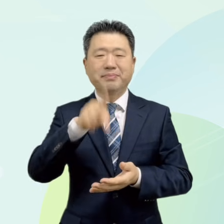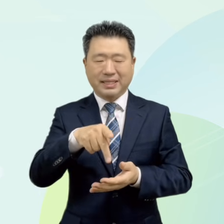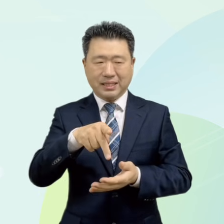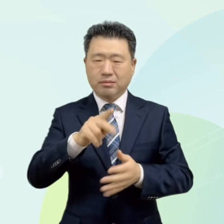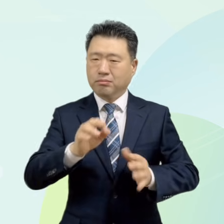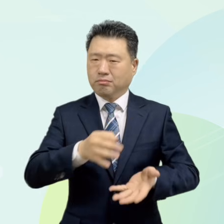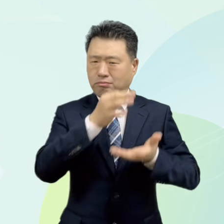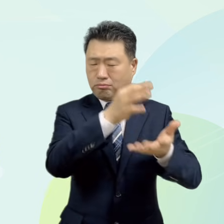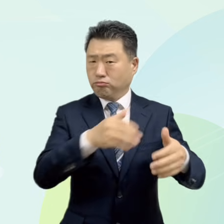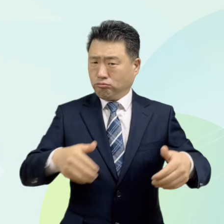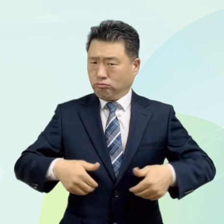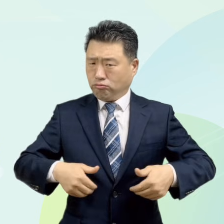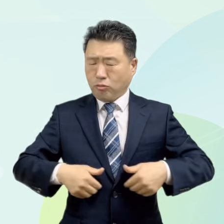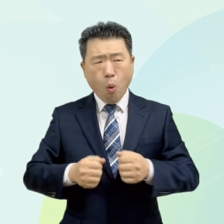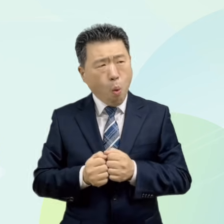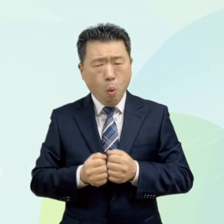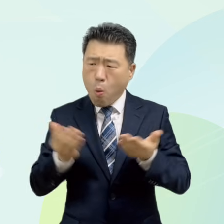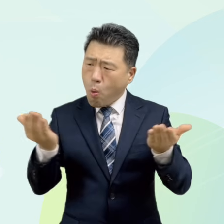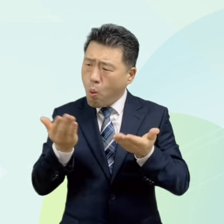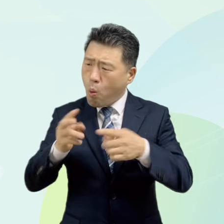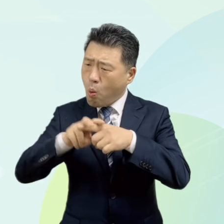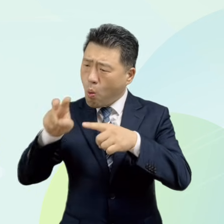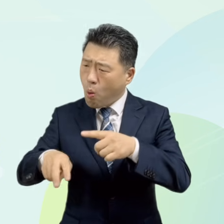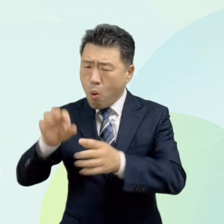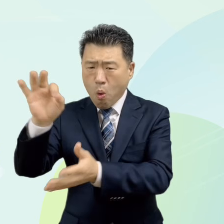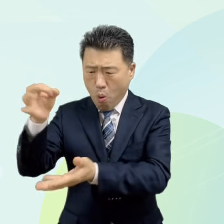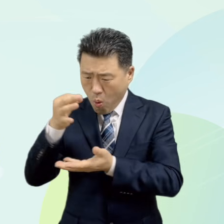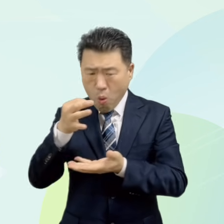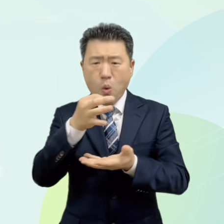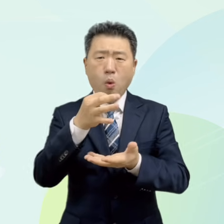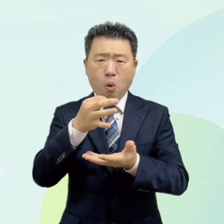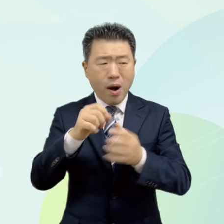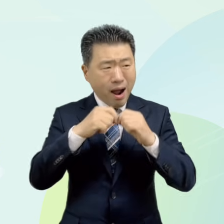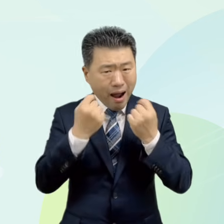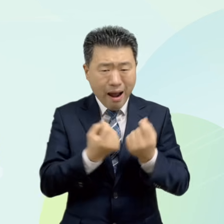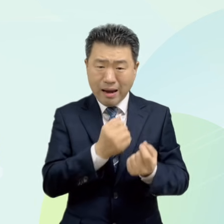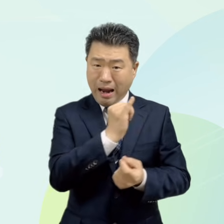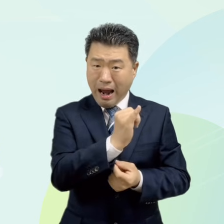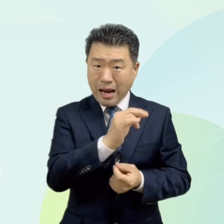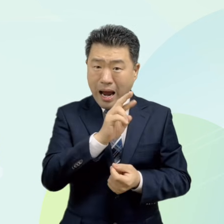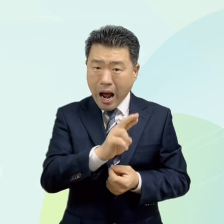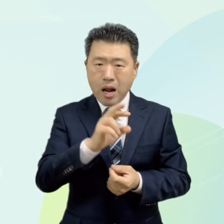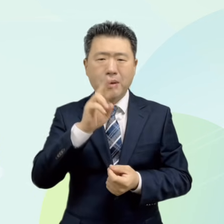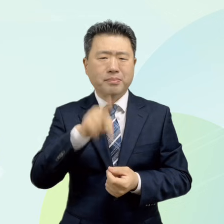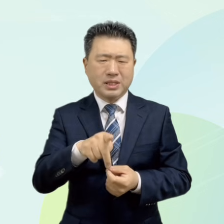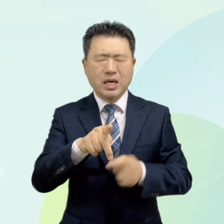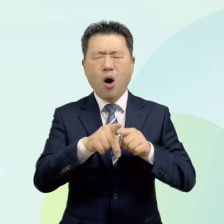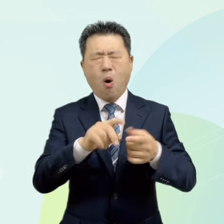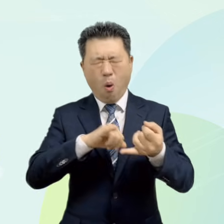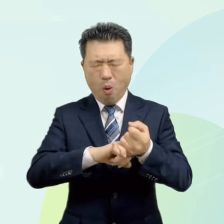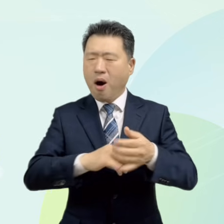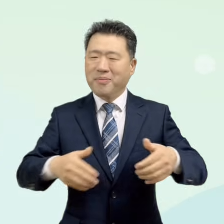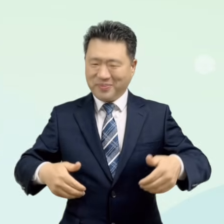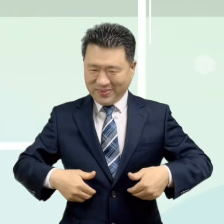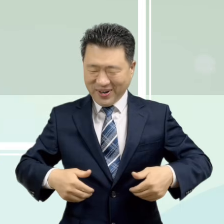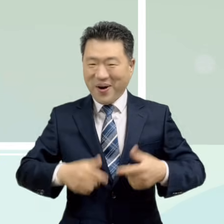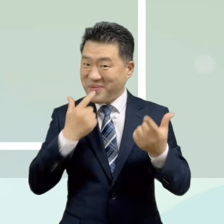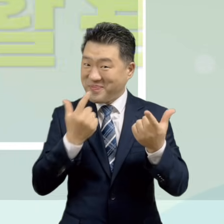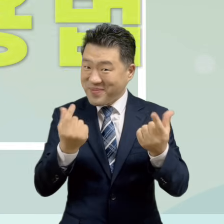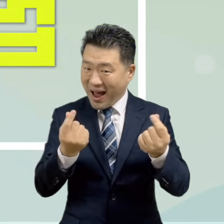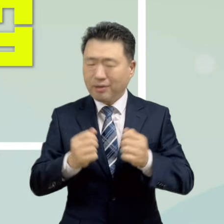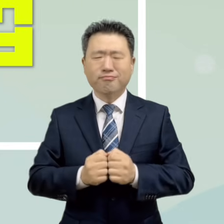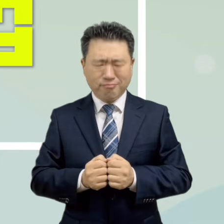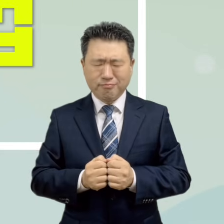그렇다면 퇴직 시 퇴직금을 받기 위해서는 개인 IRP는 꼭 필요하다는 이야기인데요.